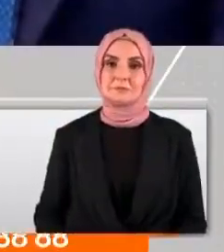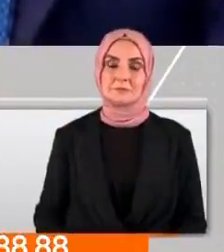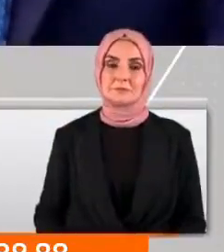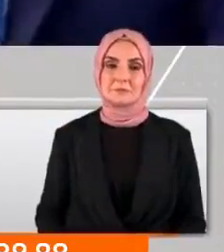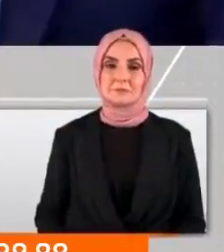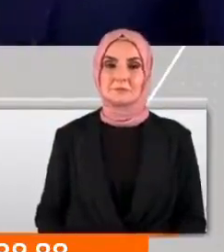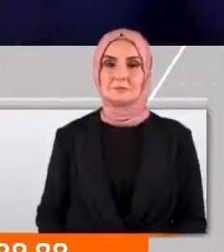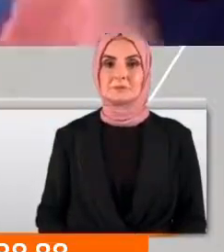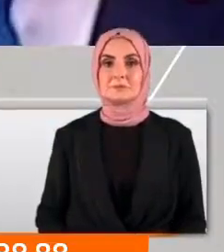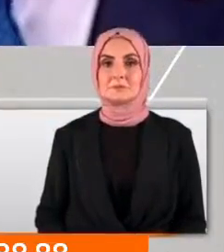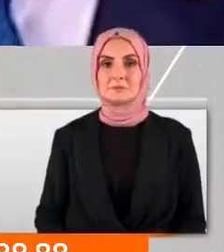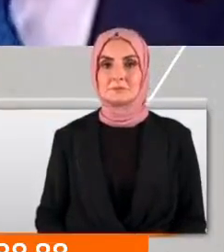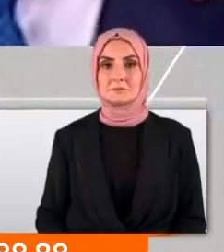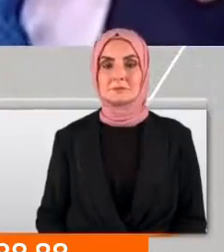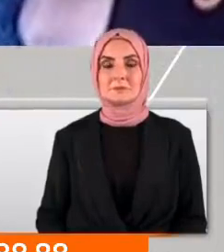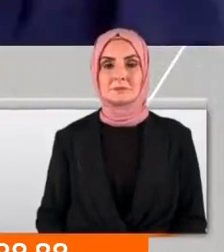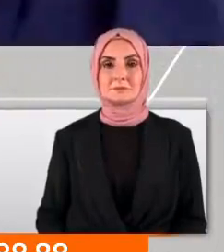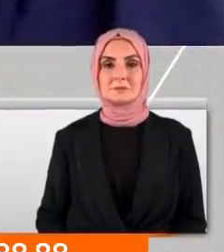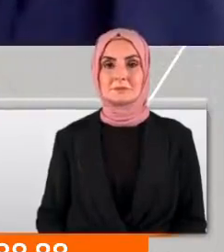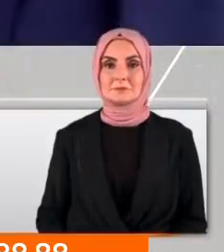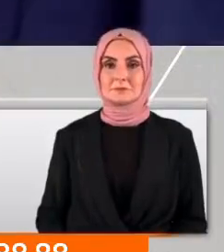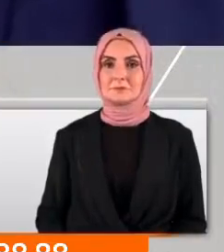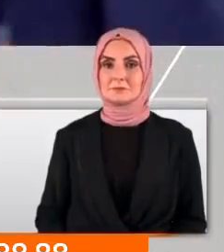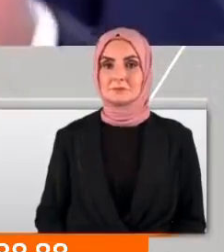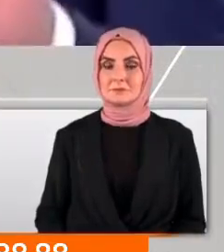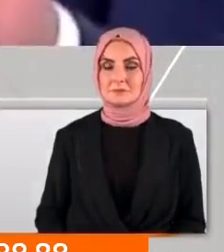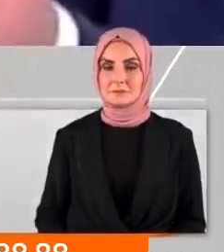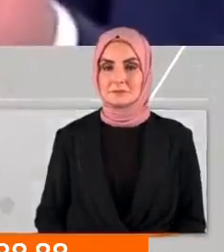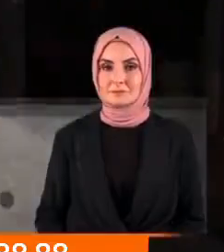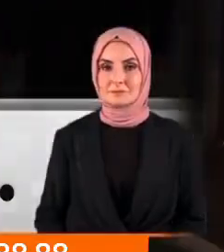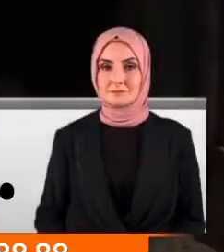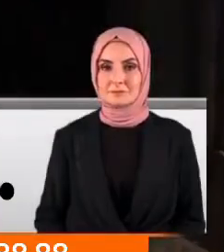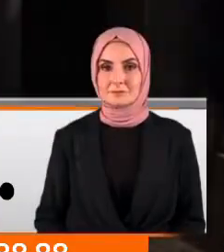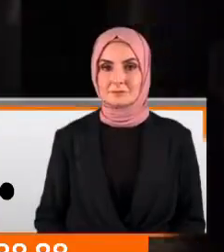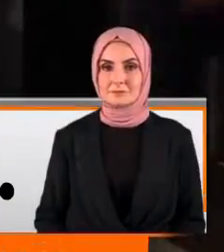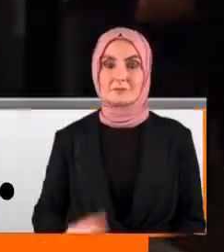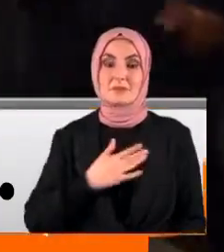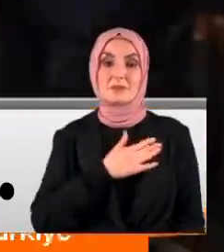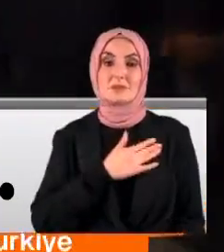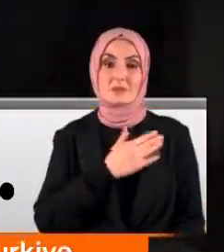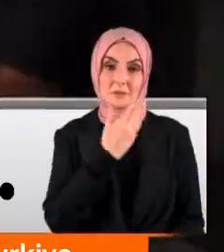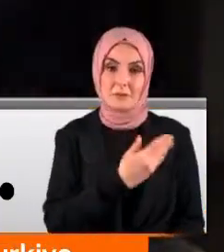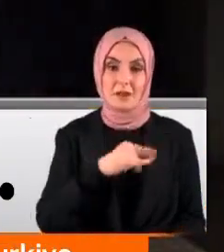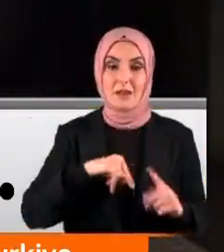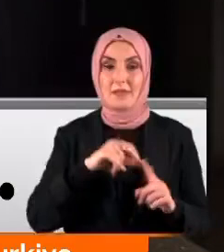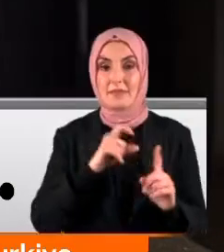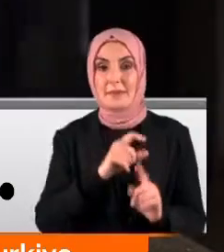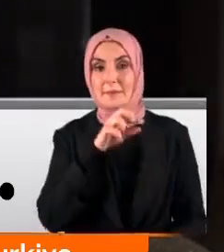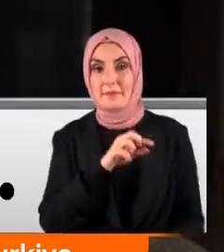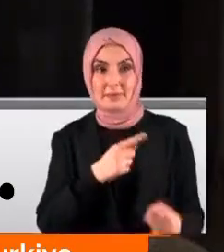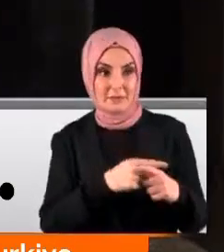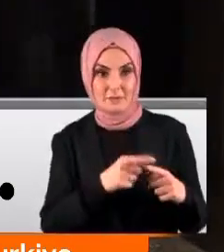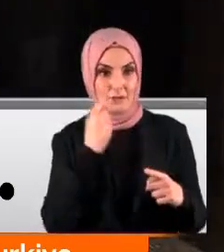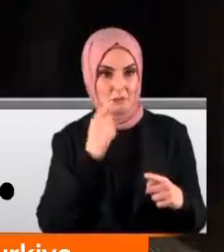O masadan kalkar mısın Bizim olduğumuz yerde hiçbir şekilde meşrutların içerisinde bulunamazlar CHP'nin HDP ile ittifakıysa